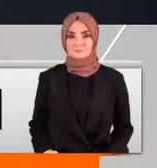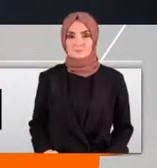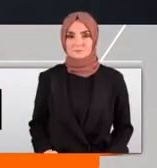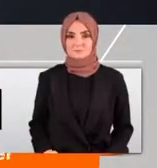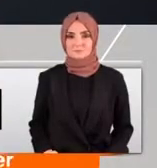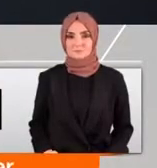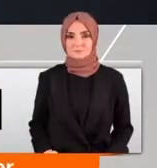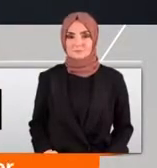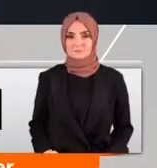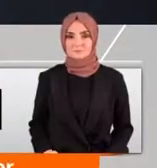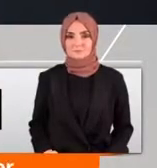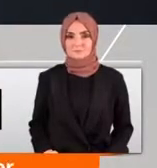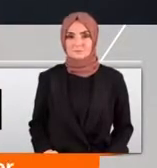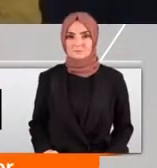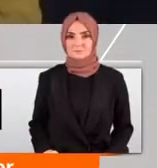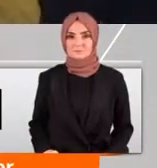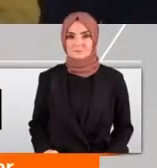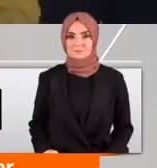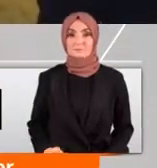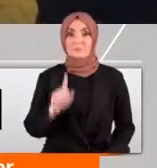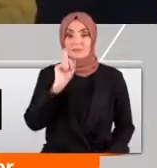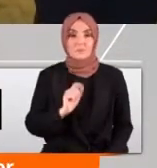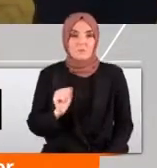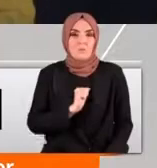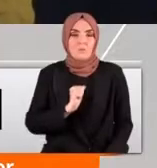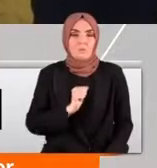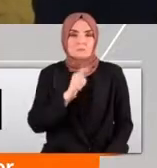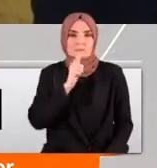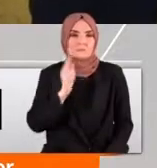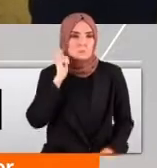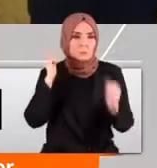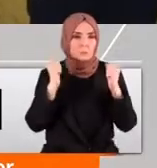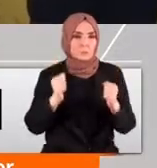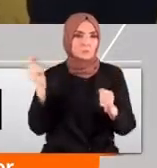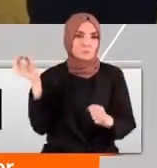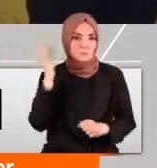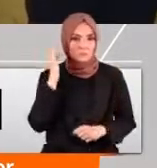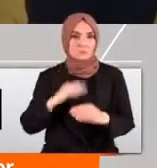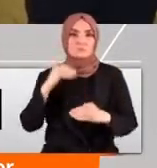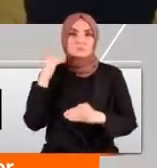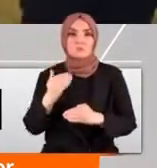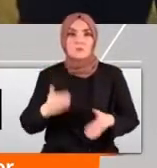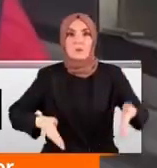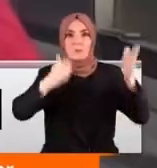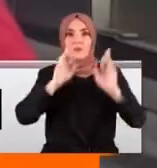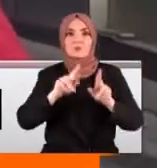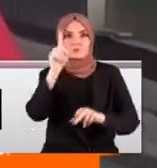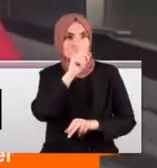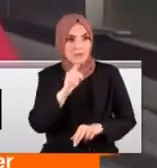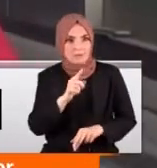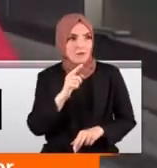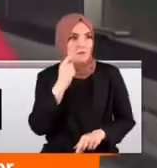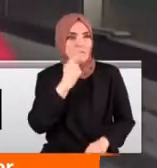patladığını, yukarıya çıktığını falan fark etmişler. Önce korkunç bir ses duyuldu. Ardından binada çatlaklar oluştuğu anlaşıldı. Deprem oldu